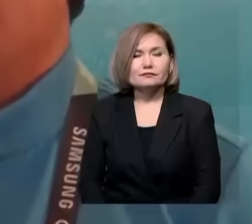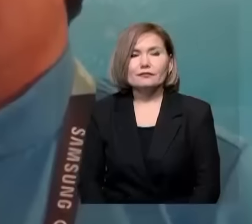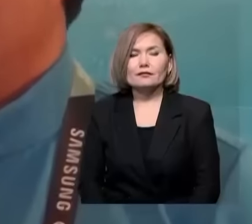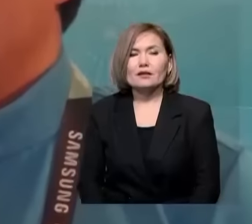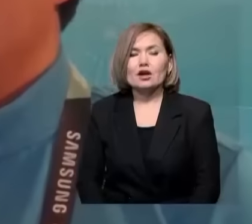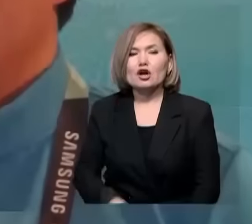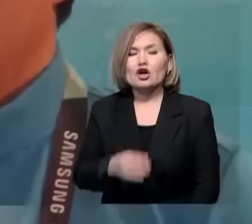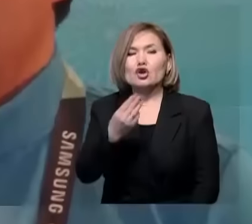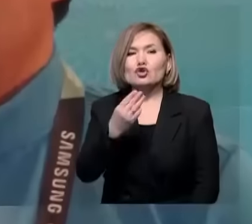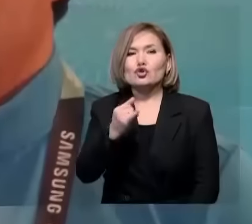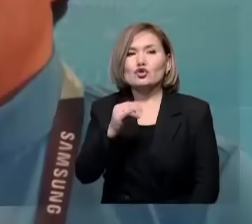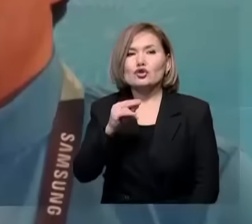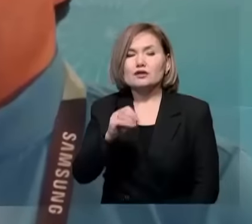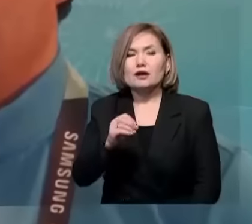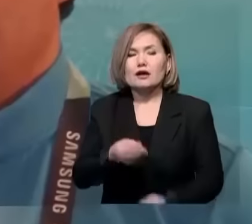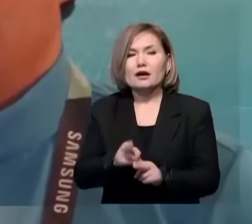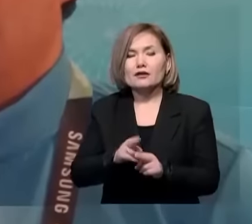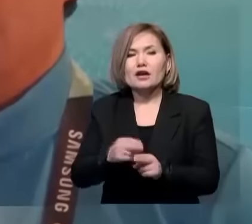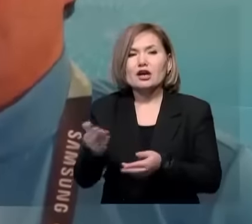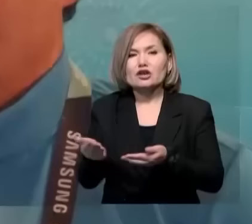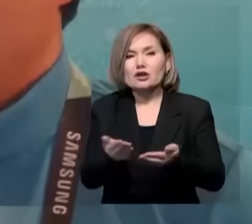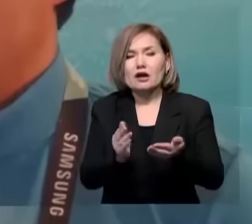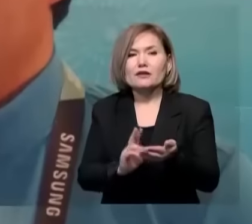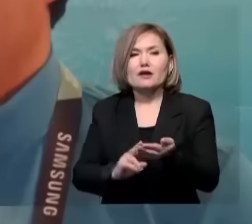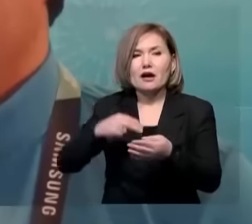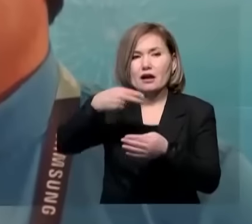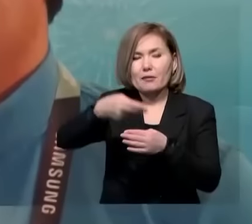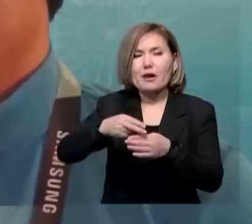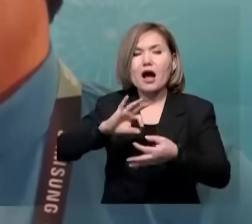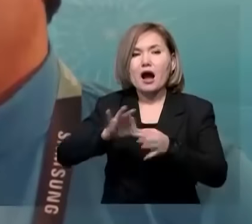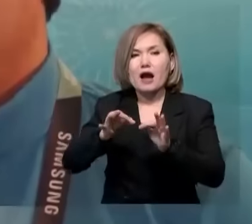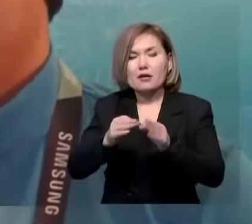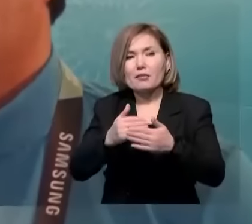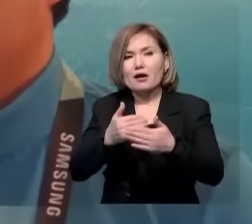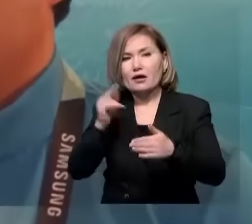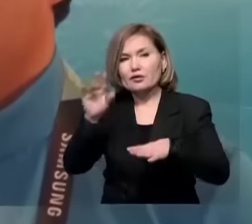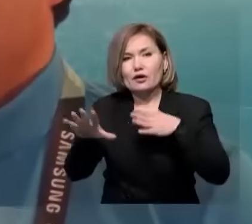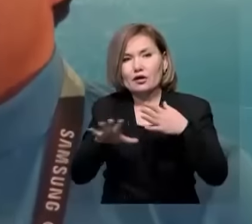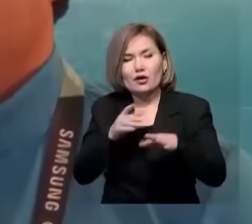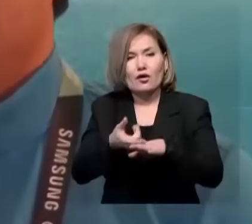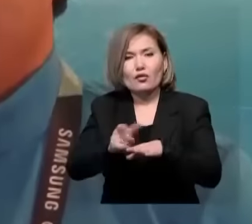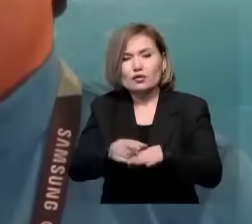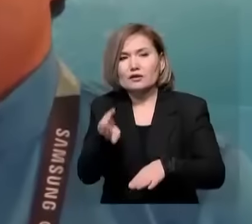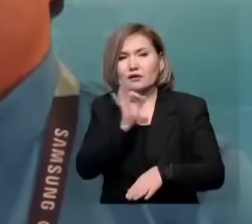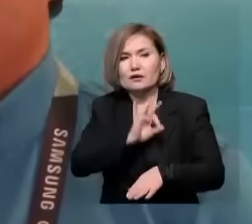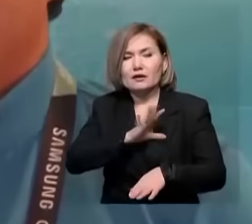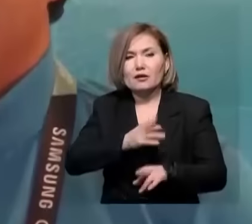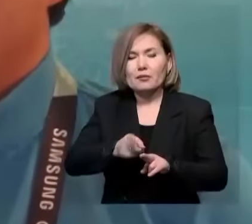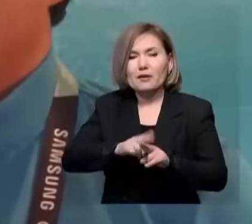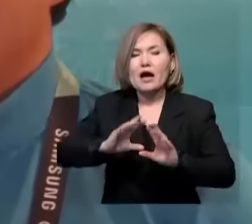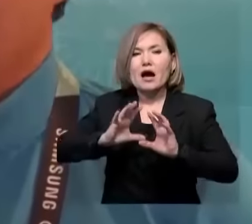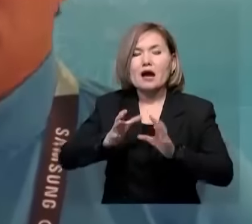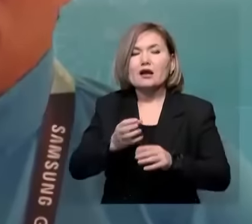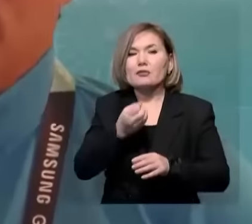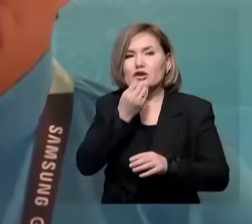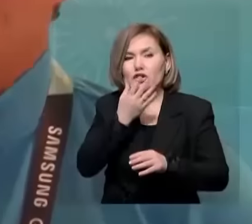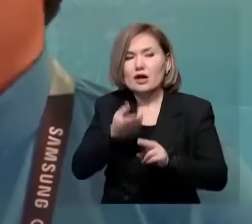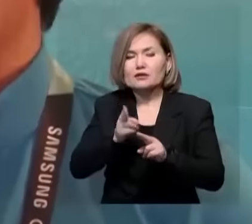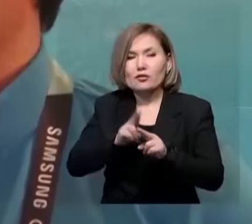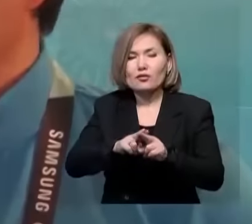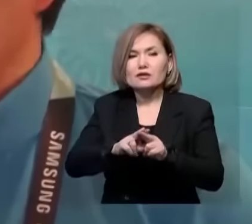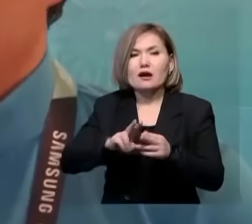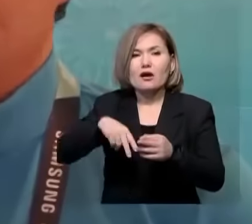Шучье қаласында салынған шаңғы трамплиндері кешені олимпиадаға дайындық орталығының негізі болып табылады. Менің ойымша бұл әлемдегі ең жақсы базалардың